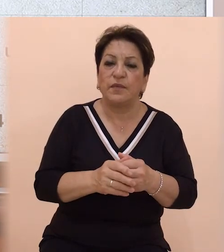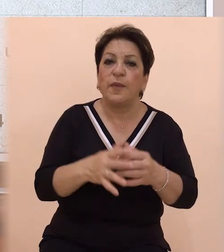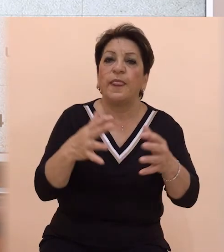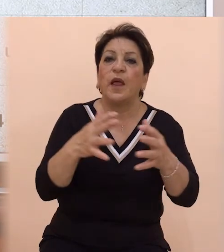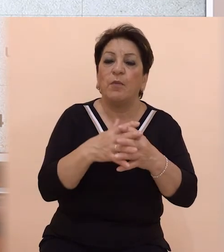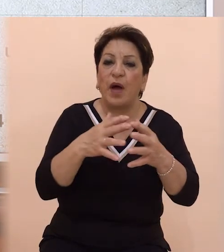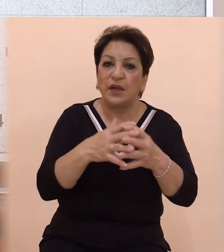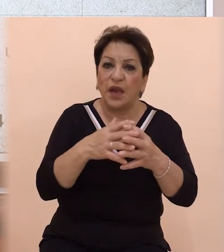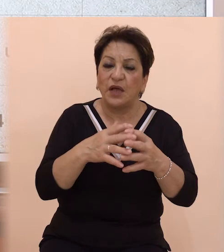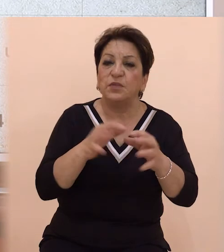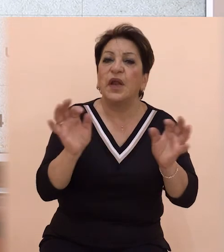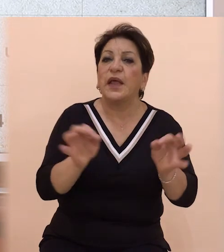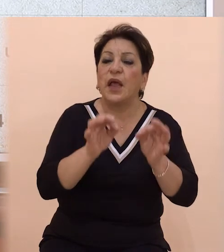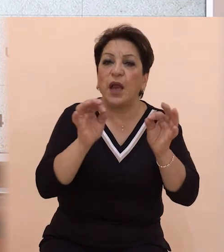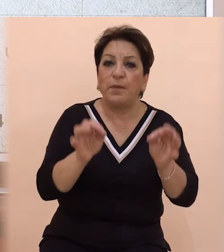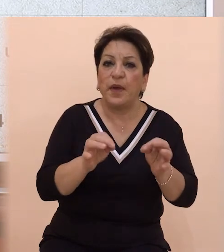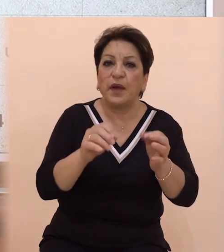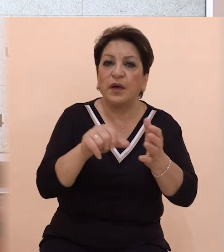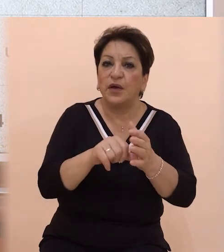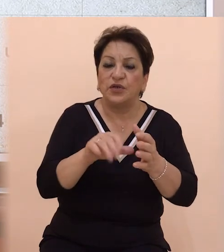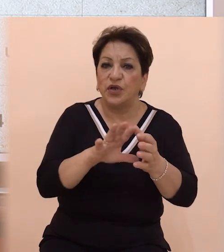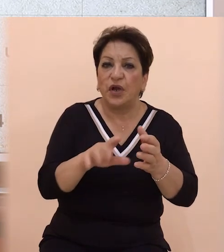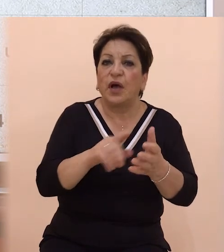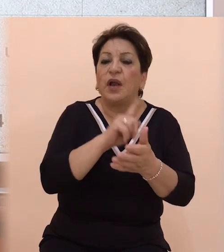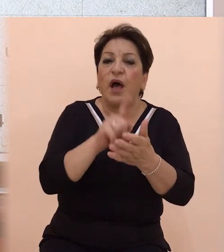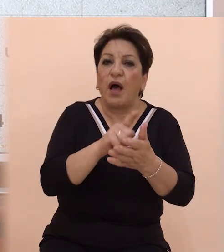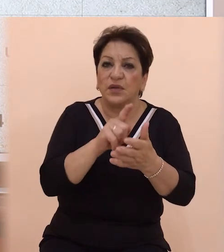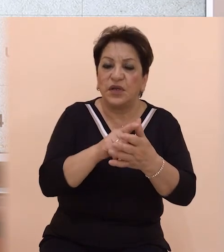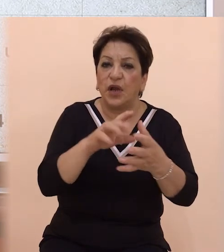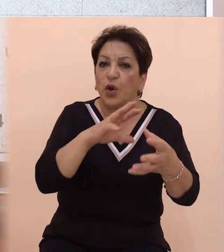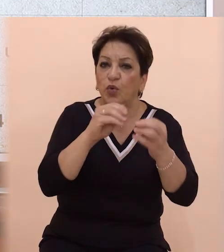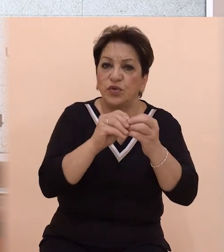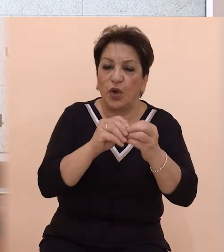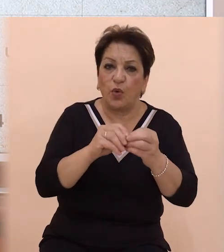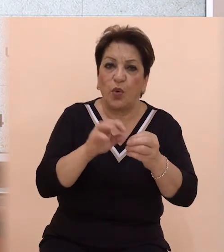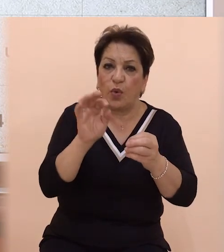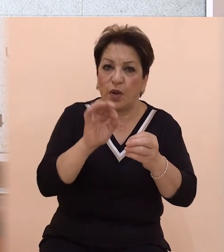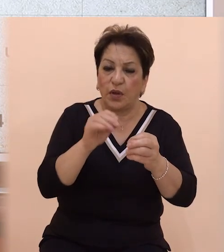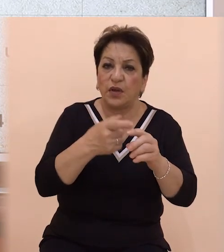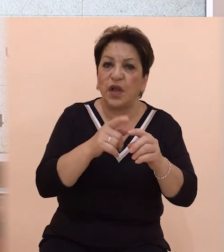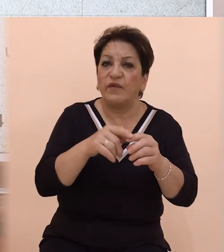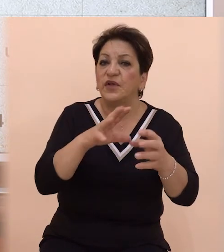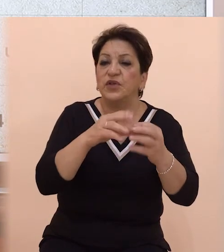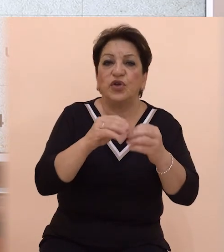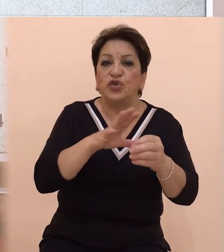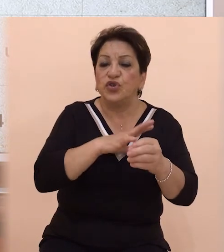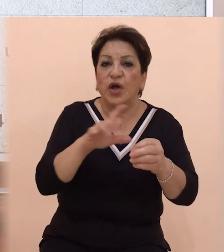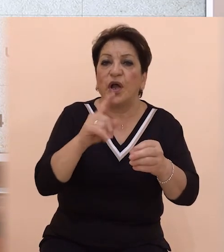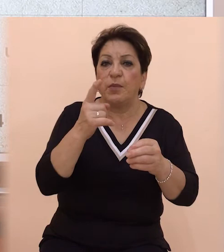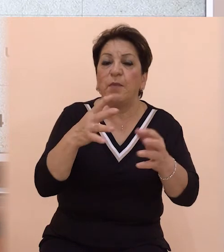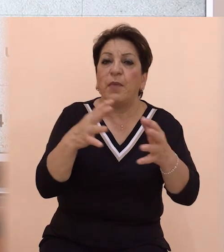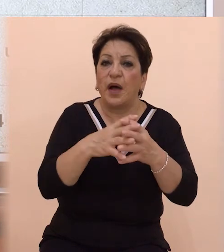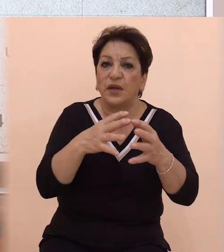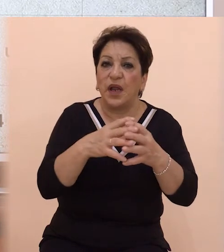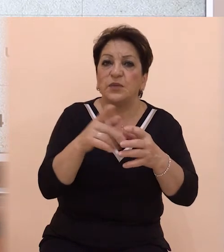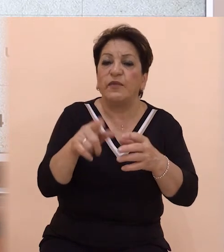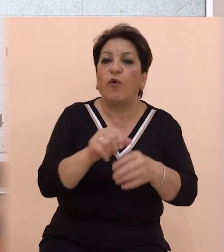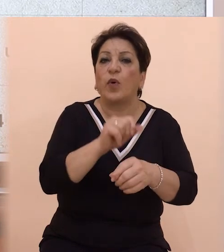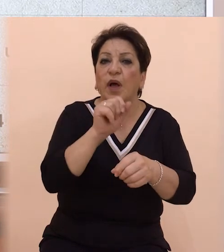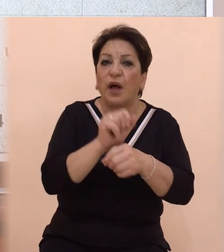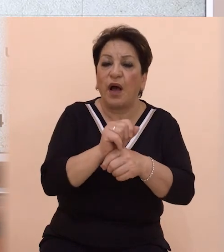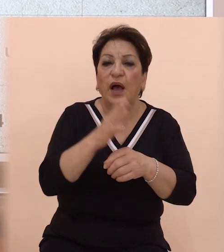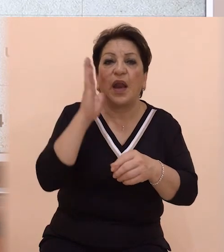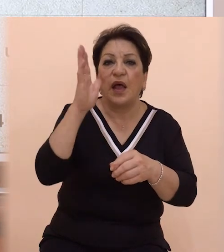Պատերազմները երբեք չեն եղել հարցերի լուծմանլավագույն տարբերակ և դեղիևը չի եղել մի պատերազմ, որը կկանխեր